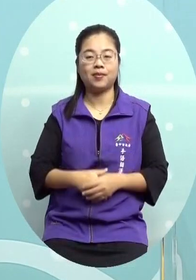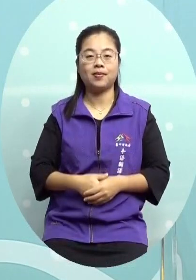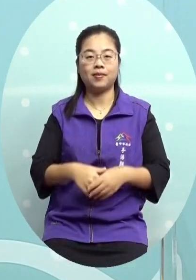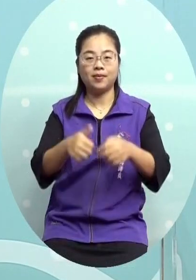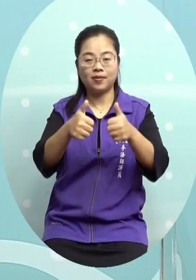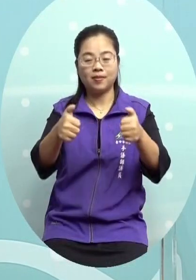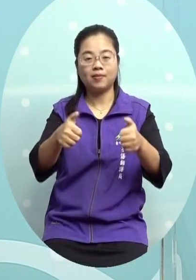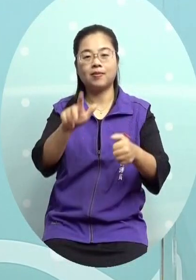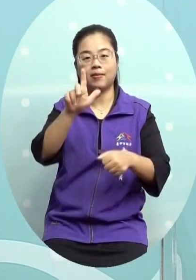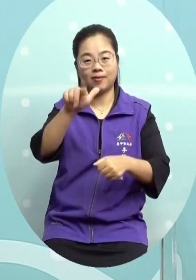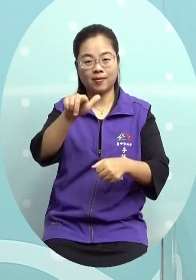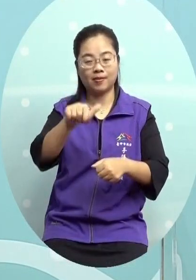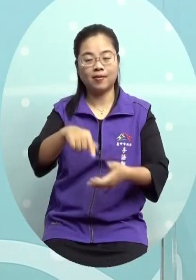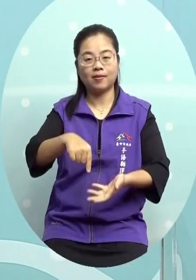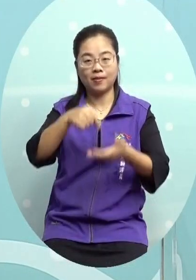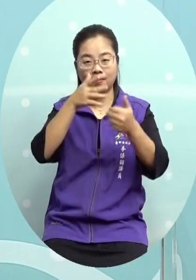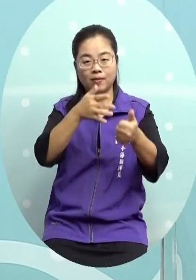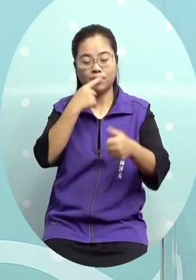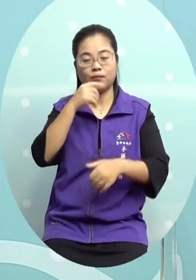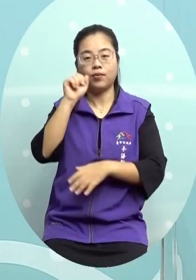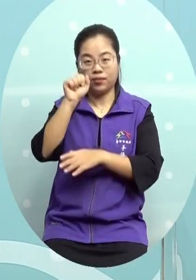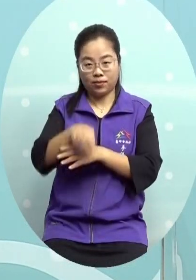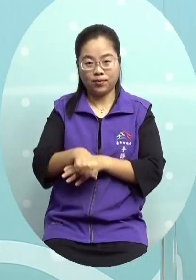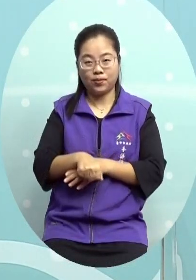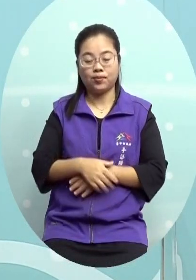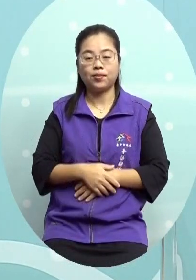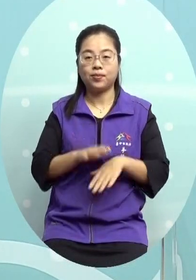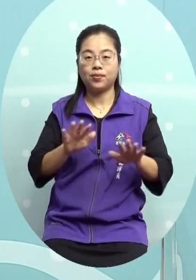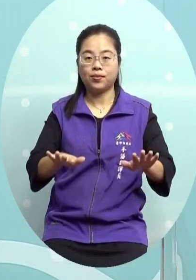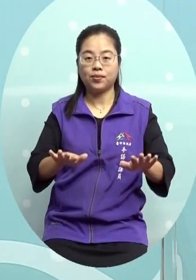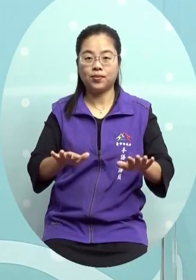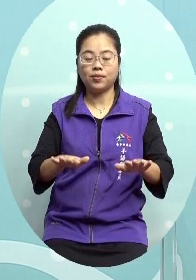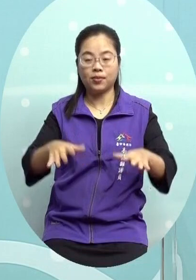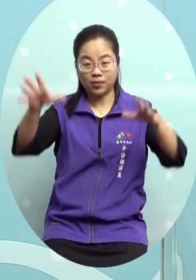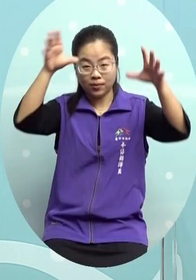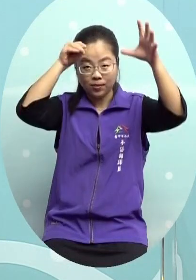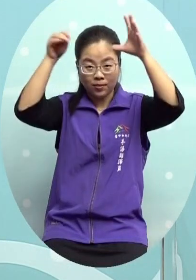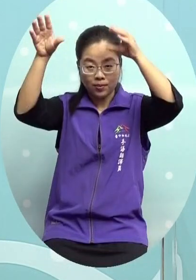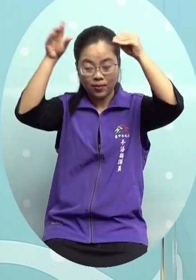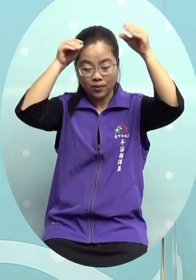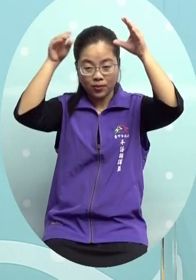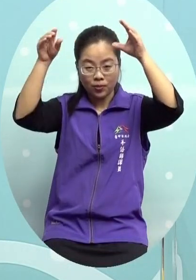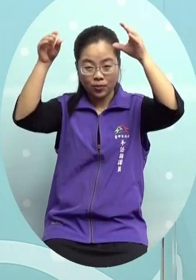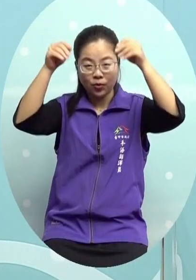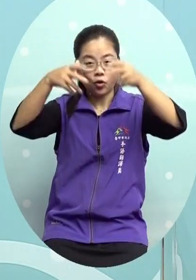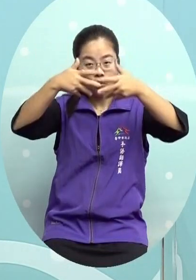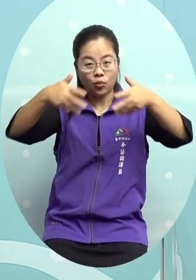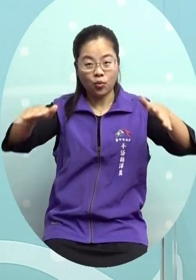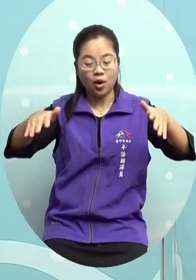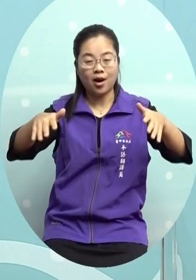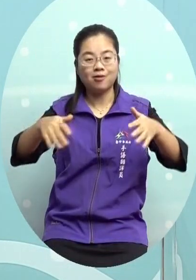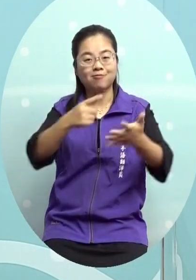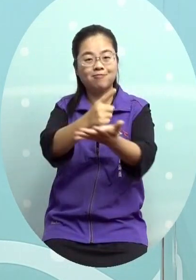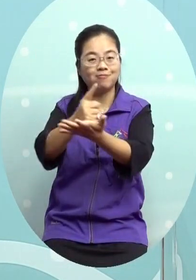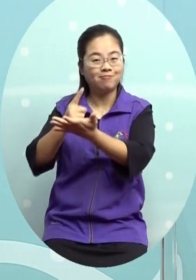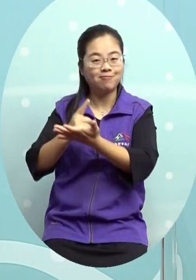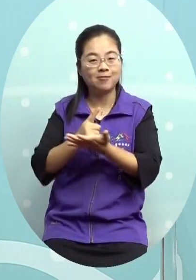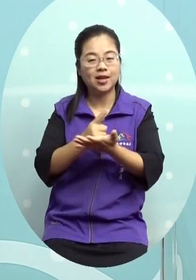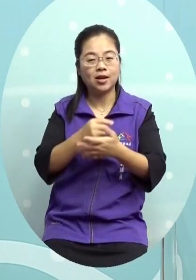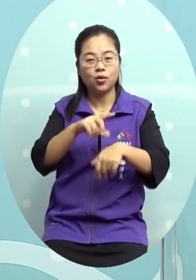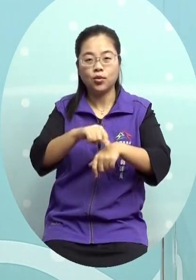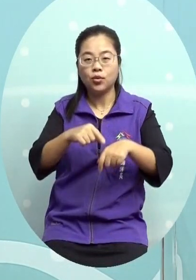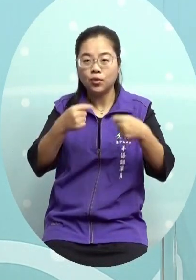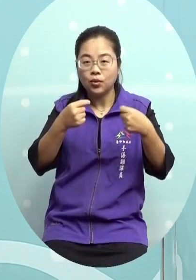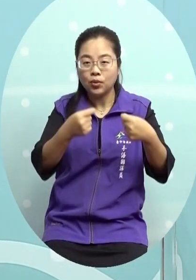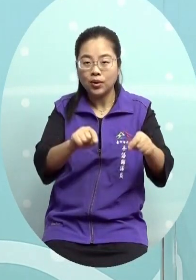谢教授提问，我也非常认同，在现在资讯非常充沛，民众一般都只有非常短的